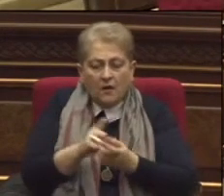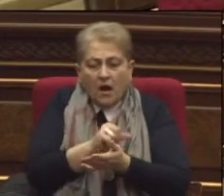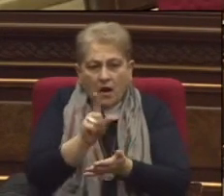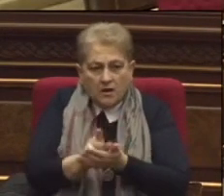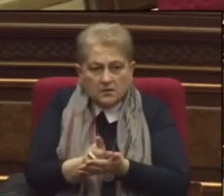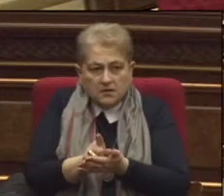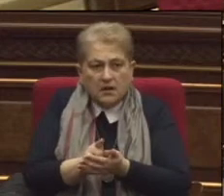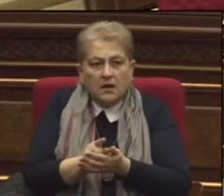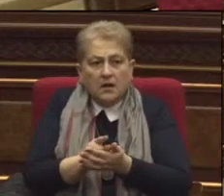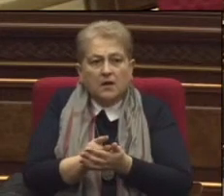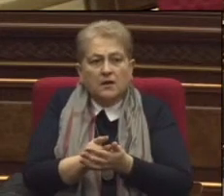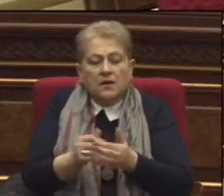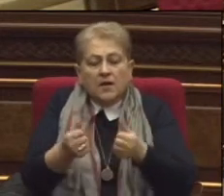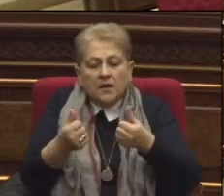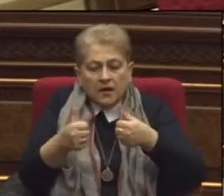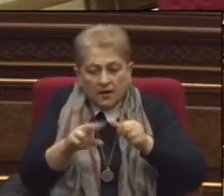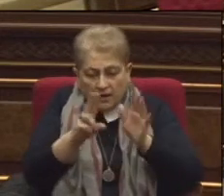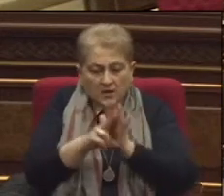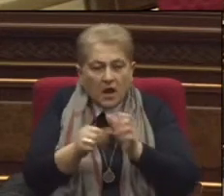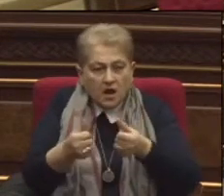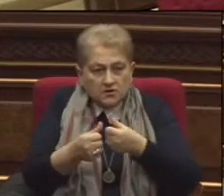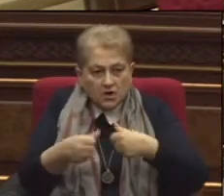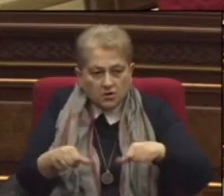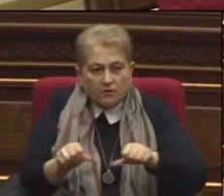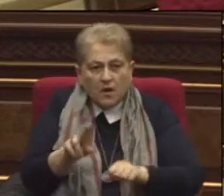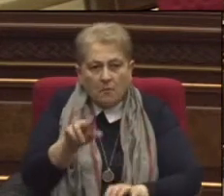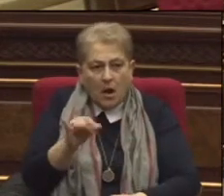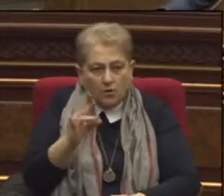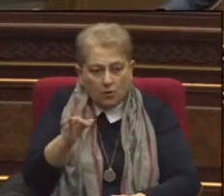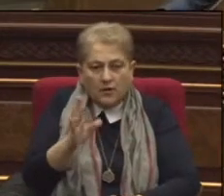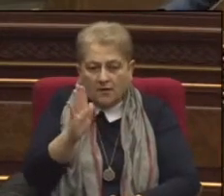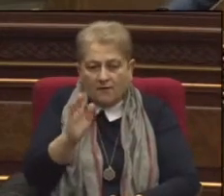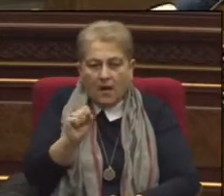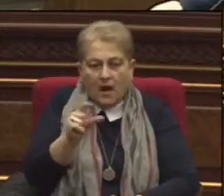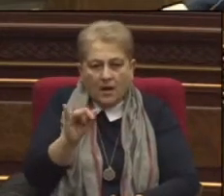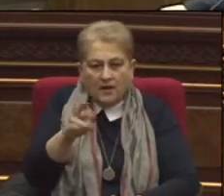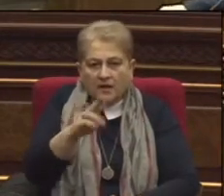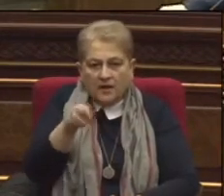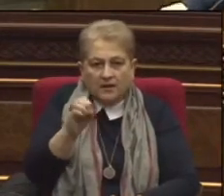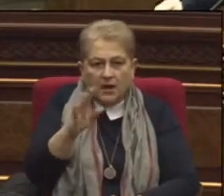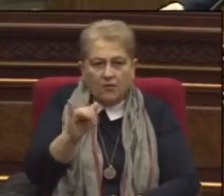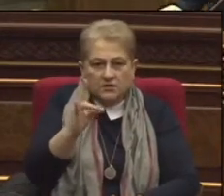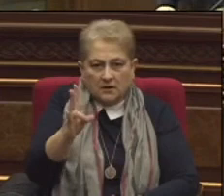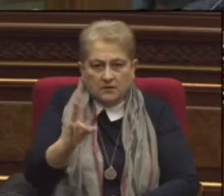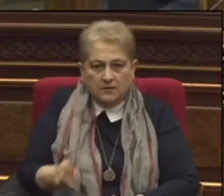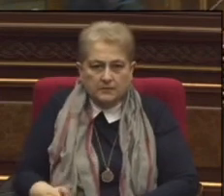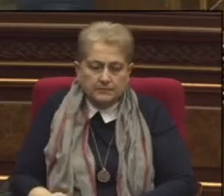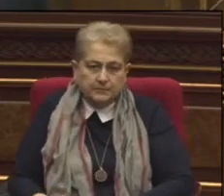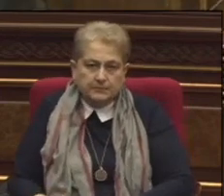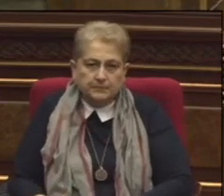հարցերի ենթահանձնաժողովի նախագահ, պարոն Վահագն Թևոսյան։ Շնորհակալություն։